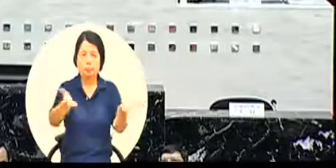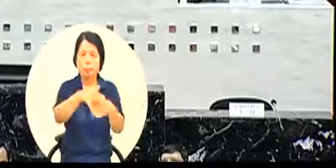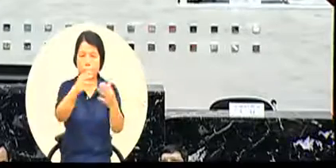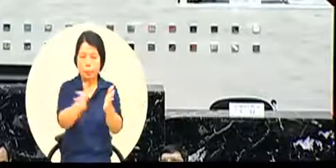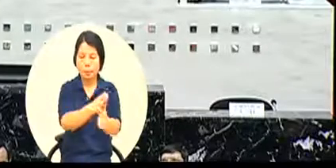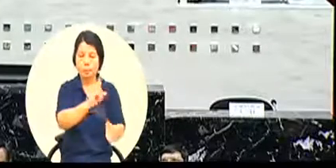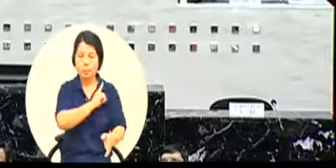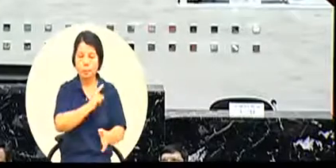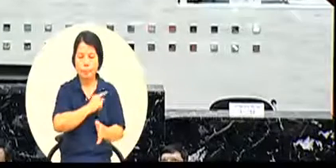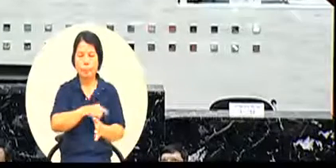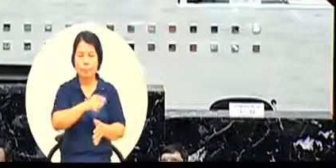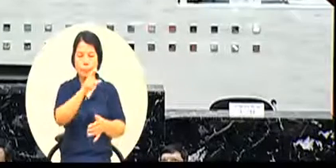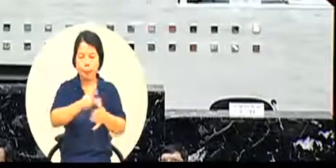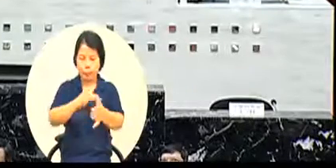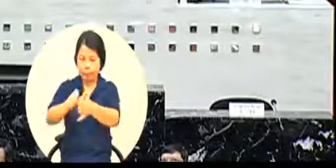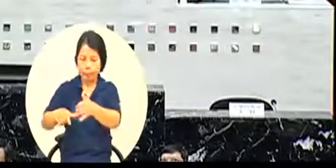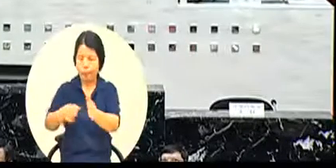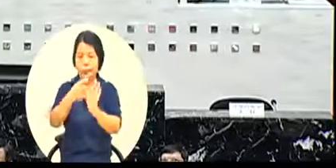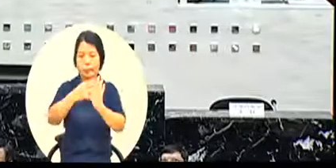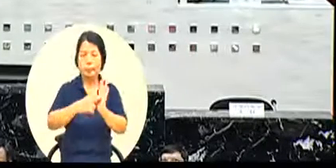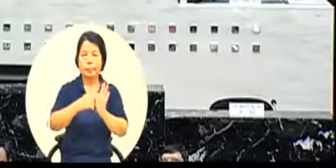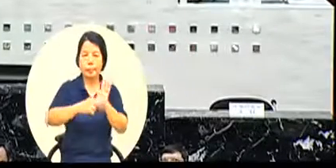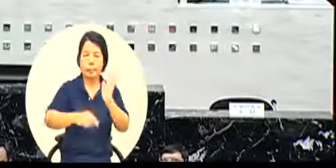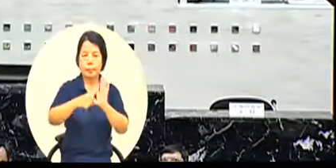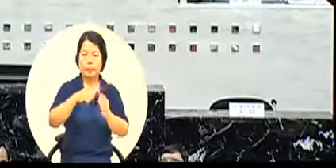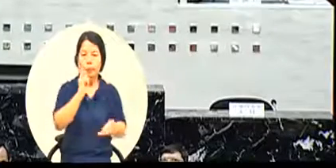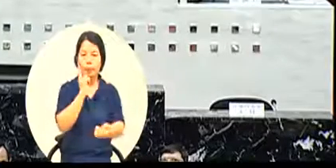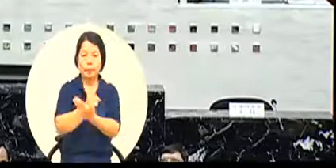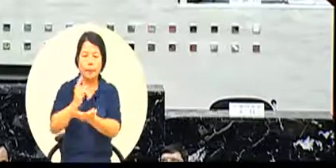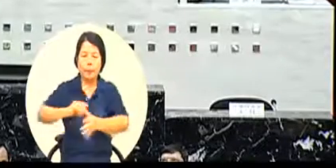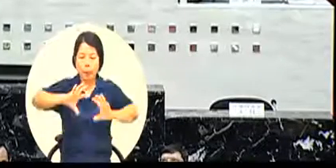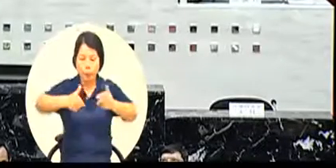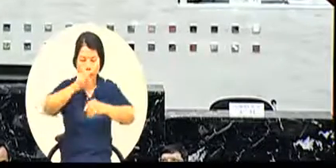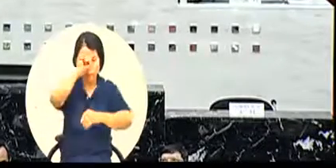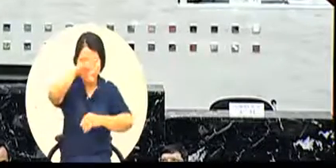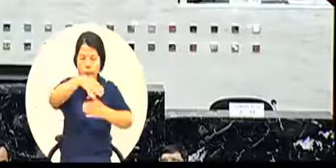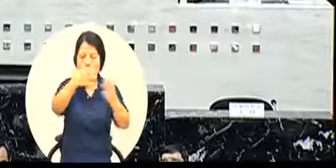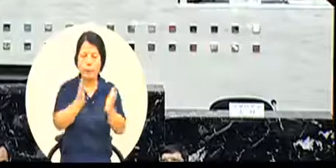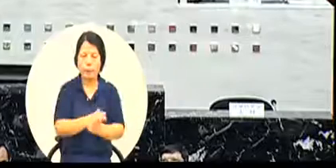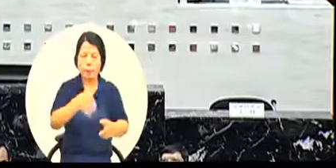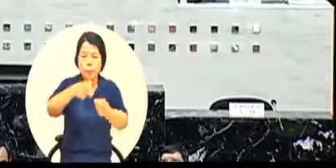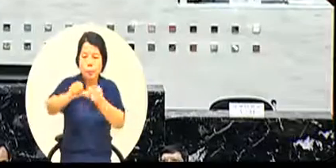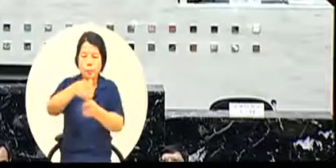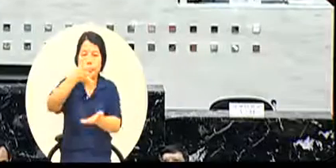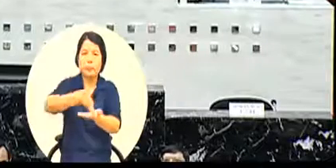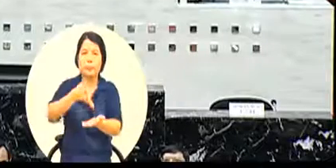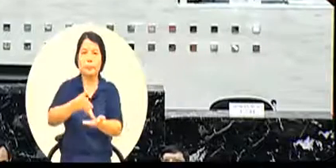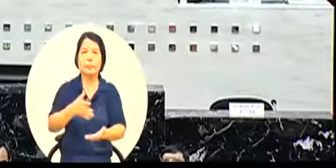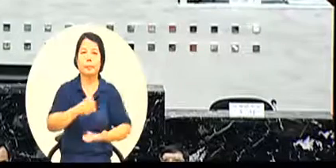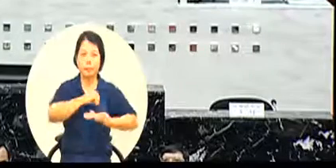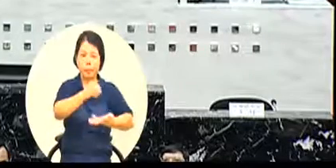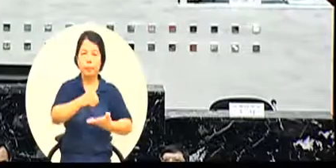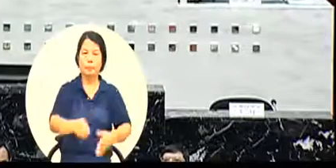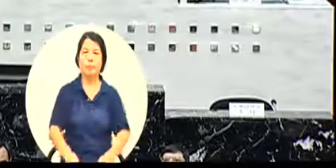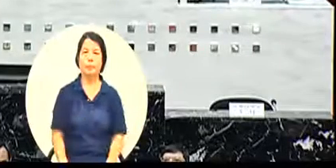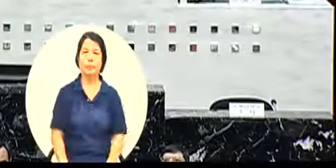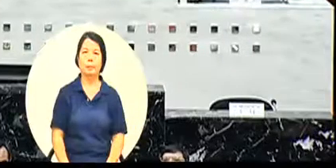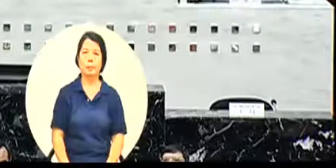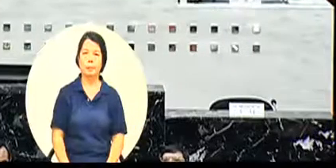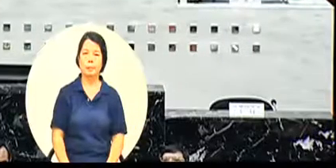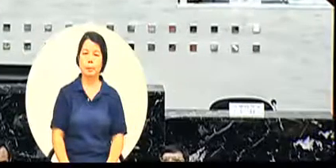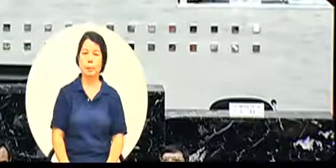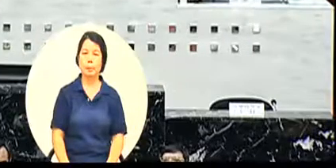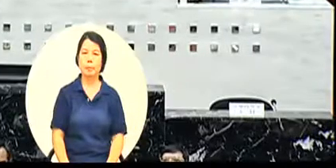见，各个党团用5分钟来表达您的意见，好不好？好，各个党团用